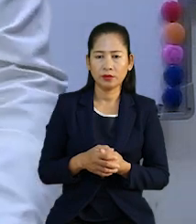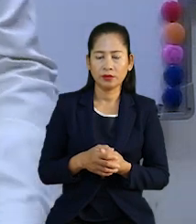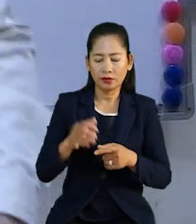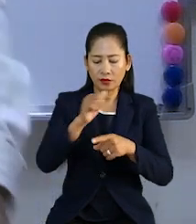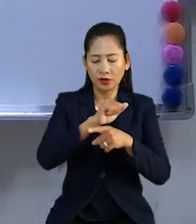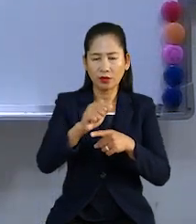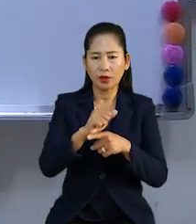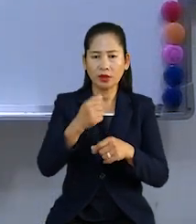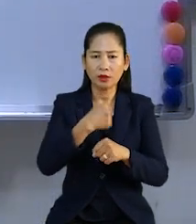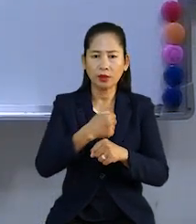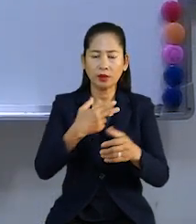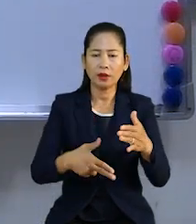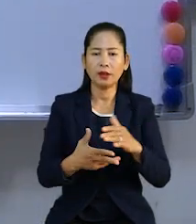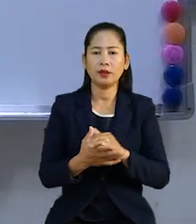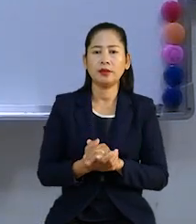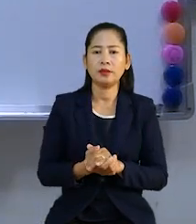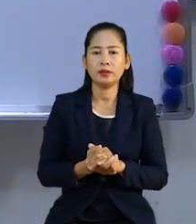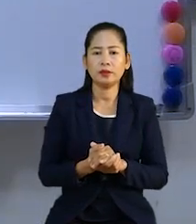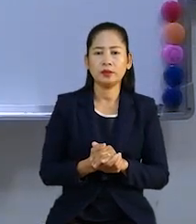Lùm hạt những cái ai thuê con